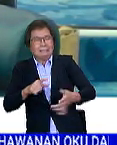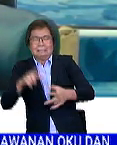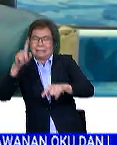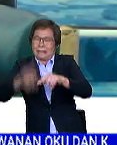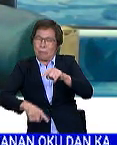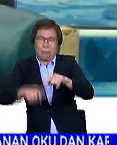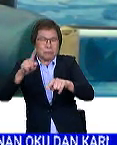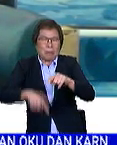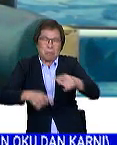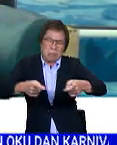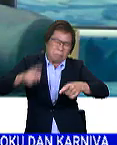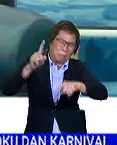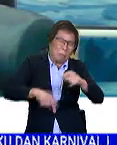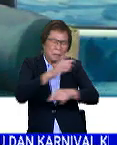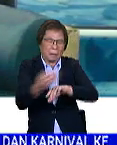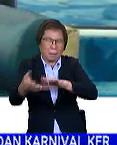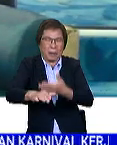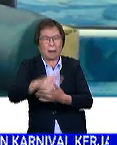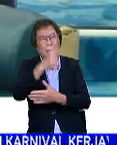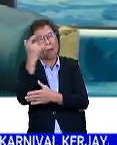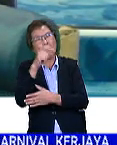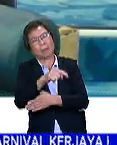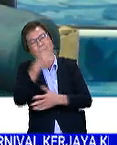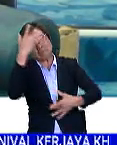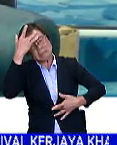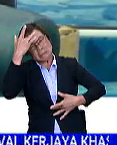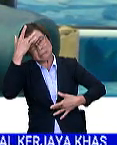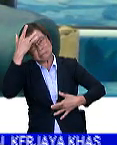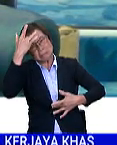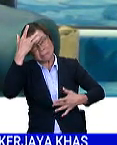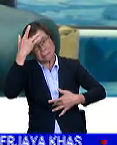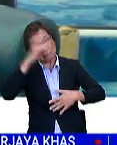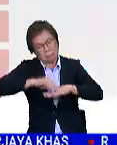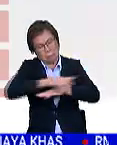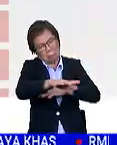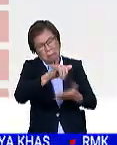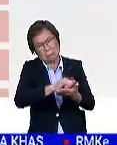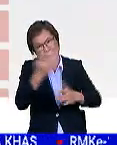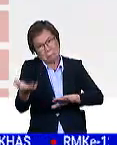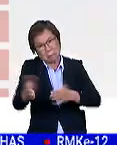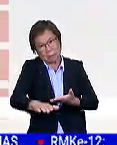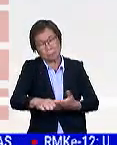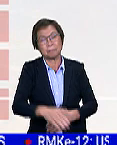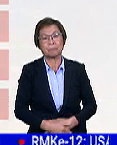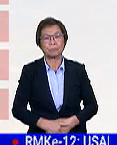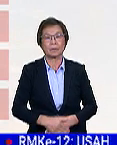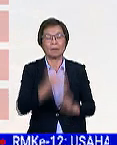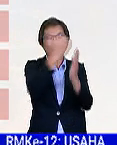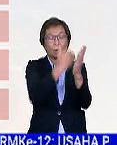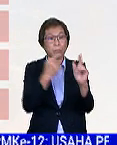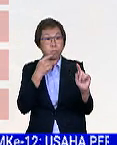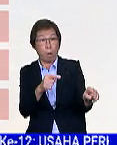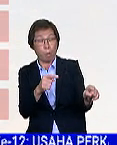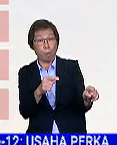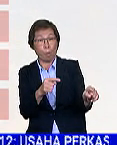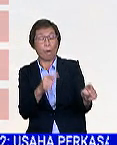dan kematian yang disebabkan oleh penyakit-penyakit berjangkit. Langkah responsif